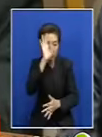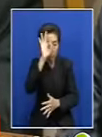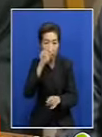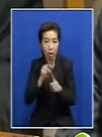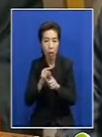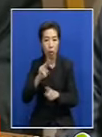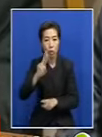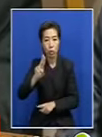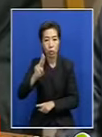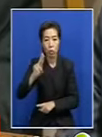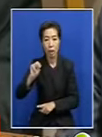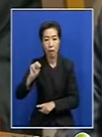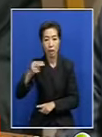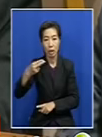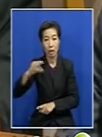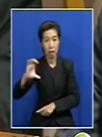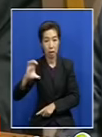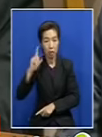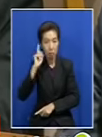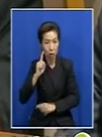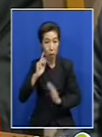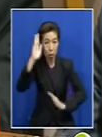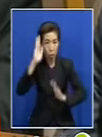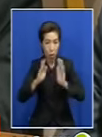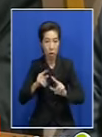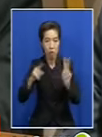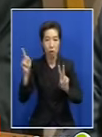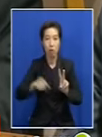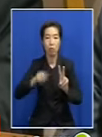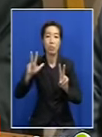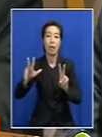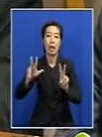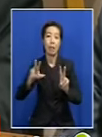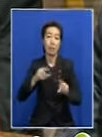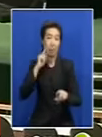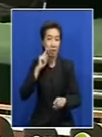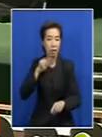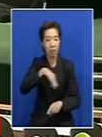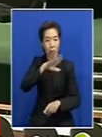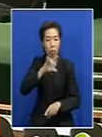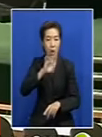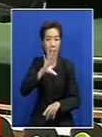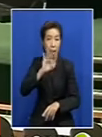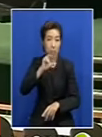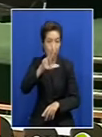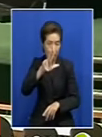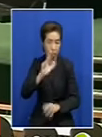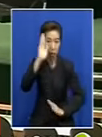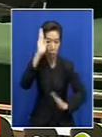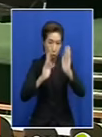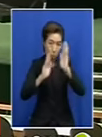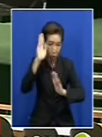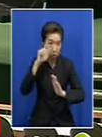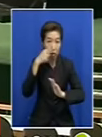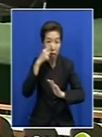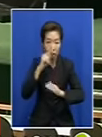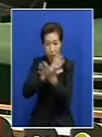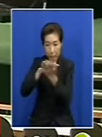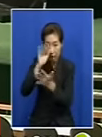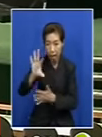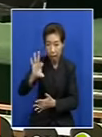รของ UNSC จะต้องได้เสียง2ใน3ของสมาชิก UN ทั้งหมด193ประเทศโดยประเทศที่ได้รับการ